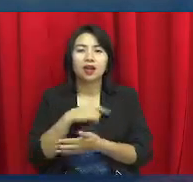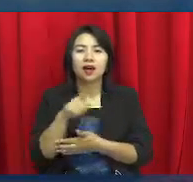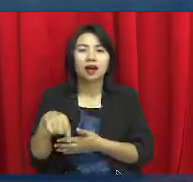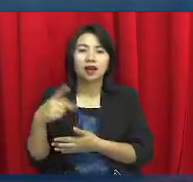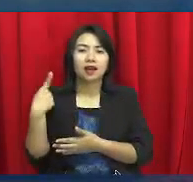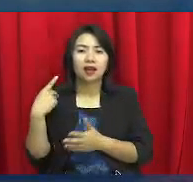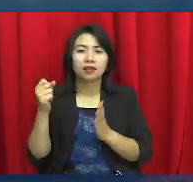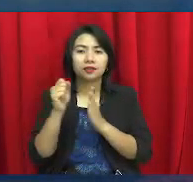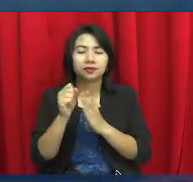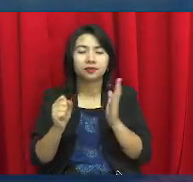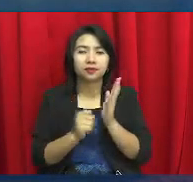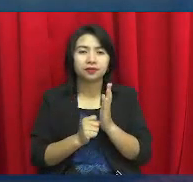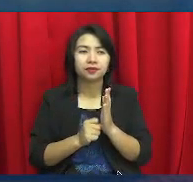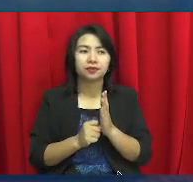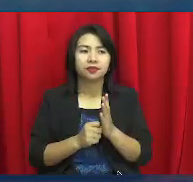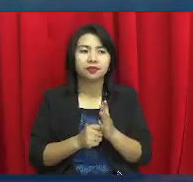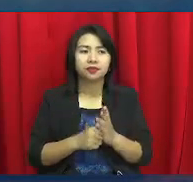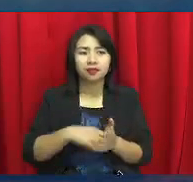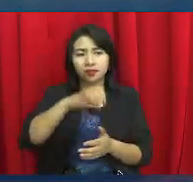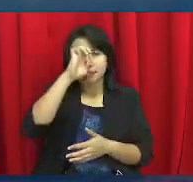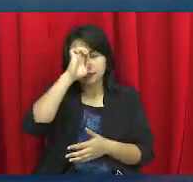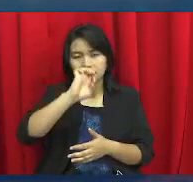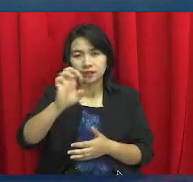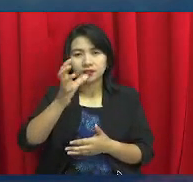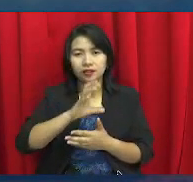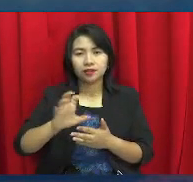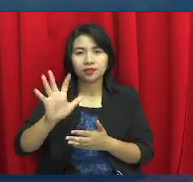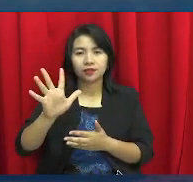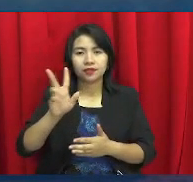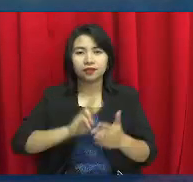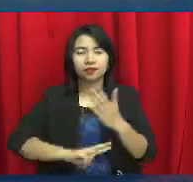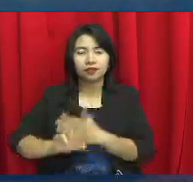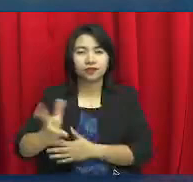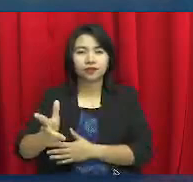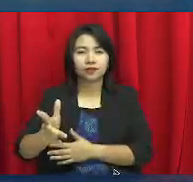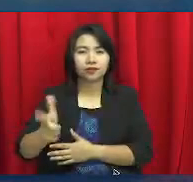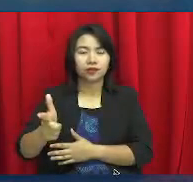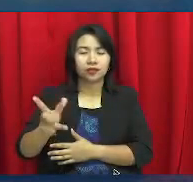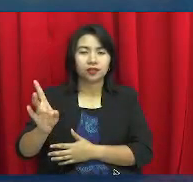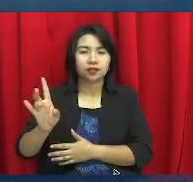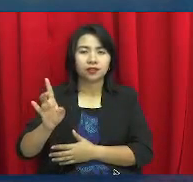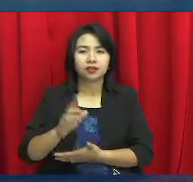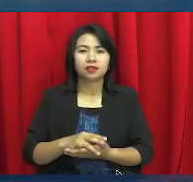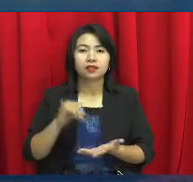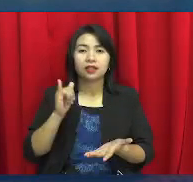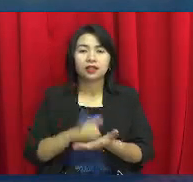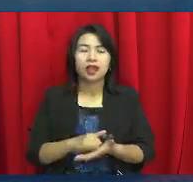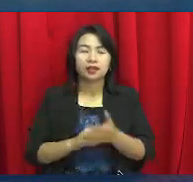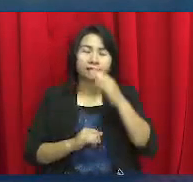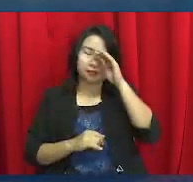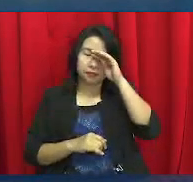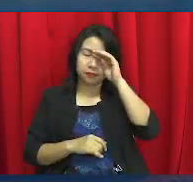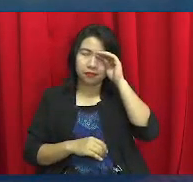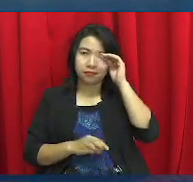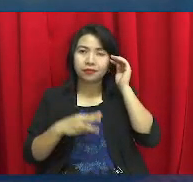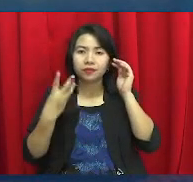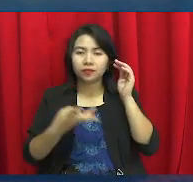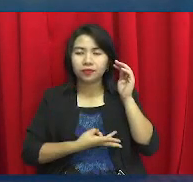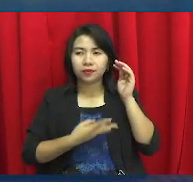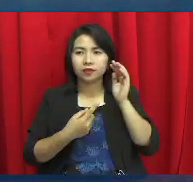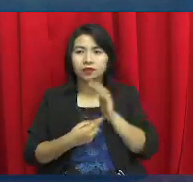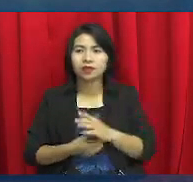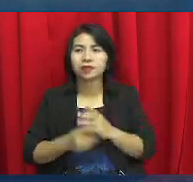Ephesians chapter 5, verse number 27. Now, sabi mo ng Biblia, that he might present it